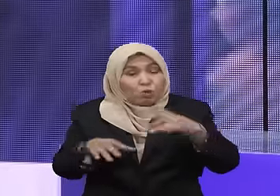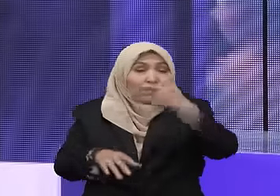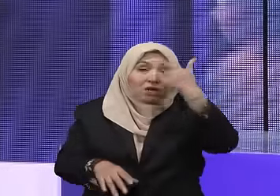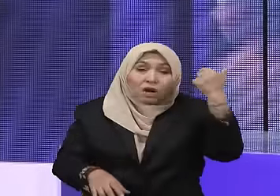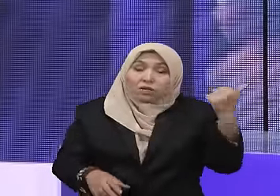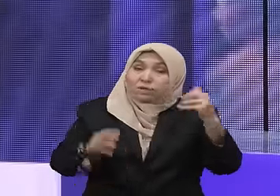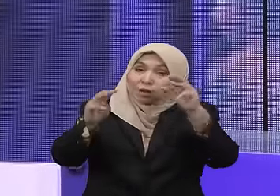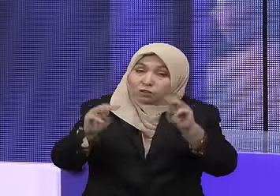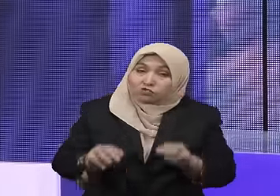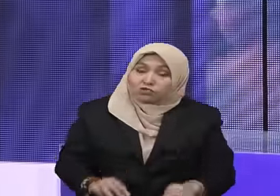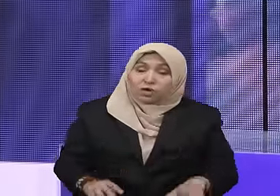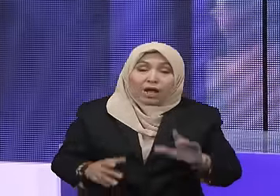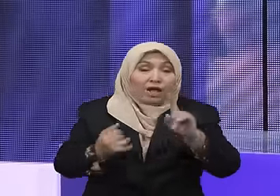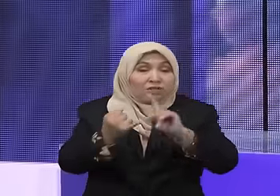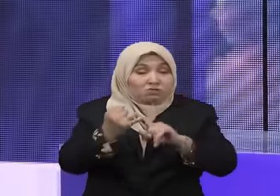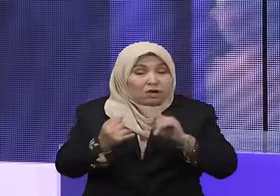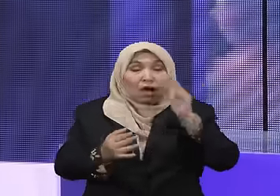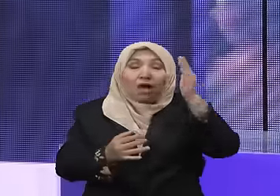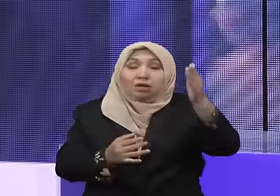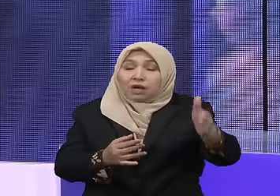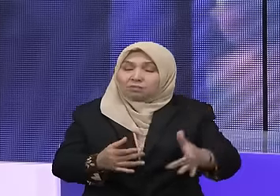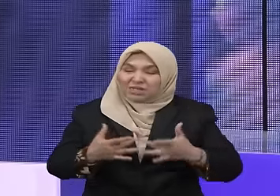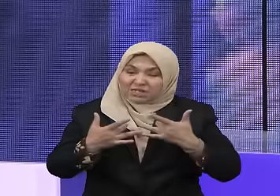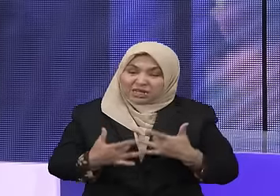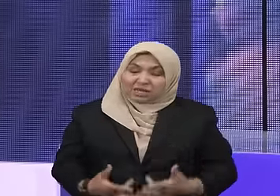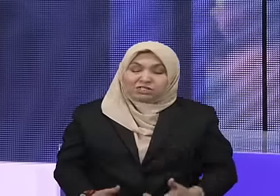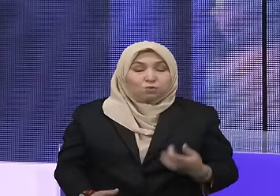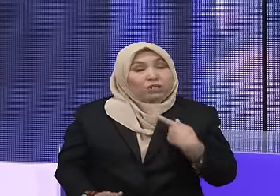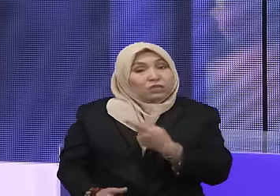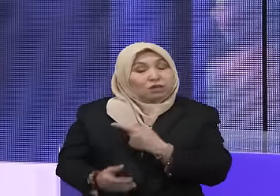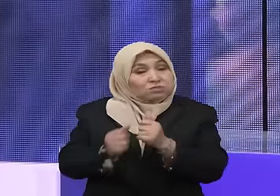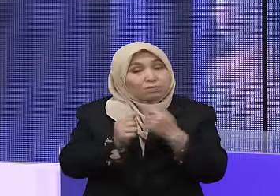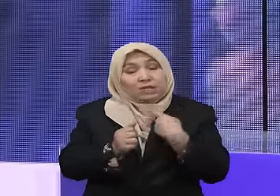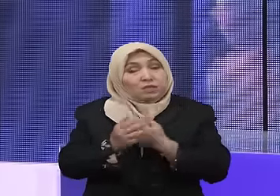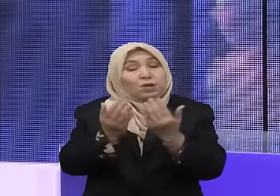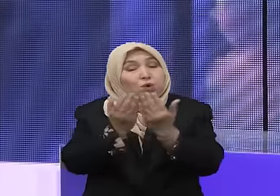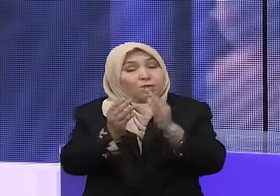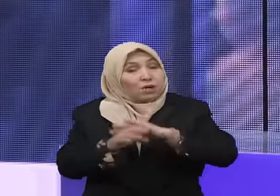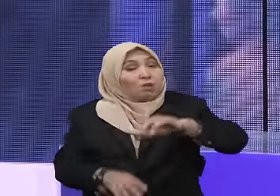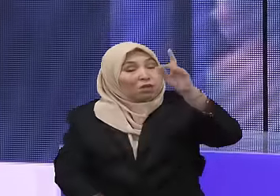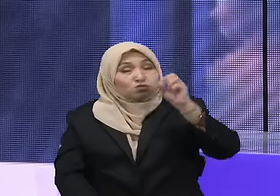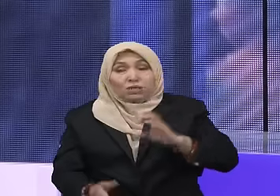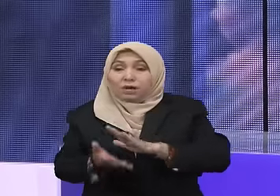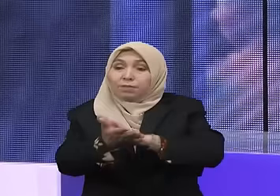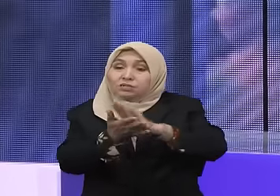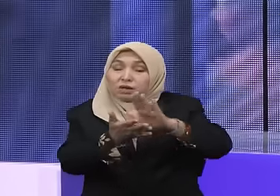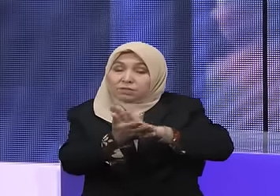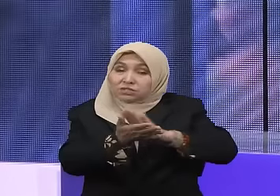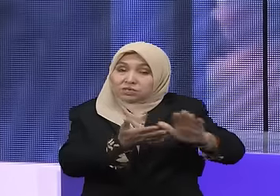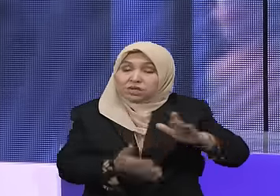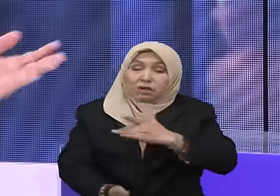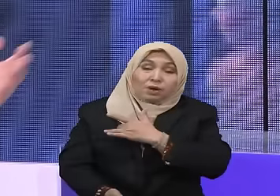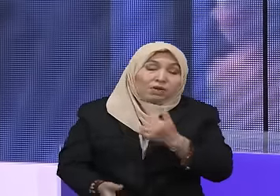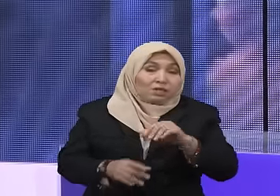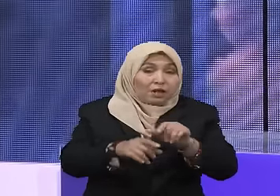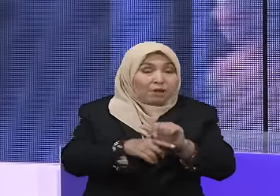kerana manusia yang akhirnya akan mengecewakan kita. Sama-sama kita berdoa pada Allah SWT, kita membersihkan keimanan dalam amal